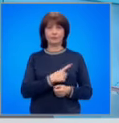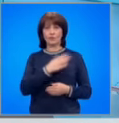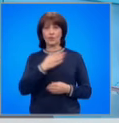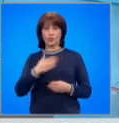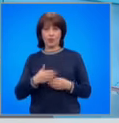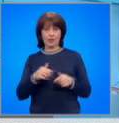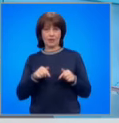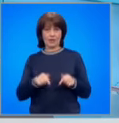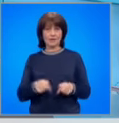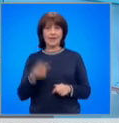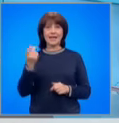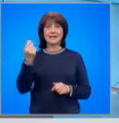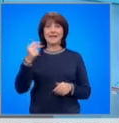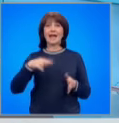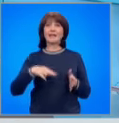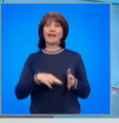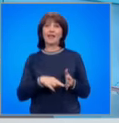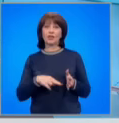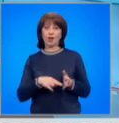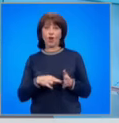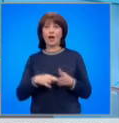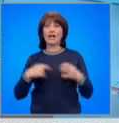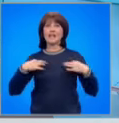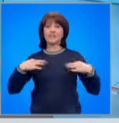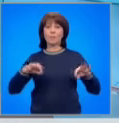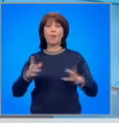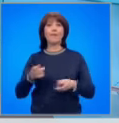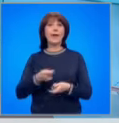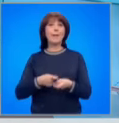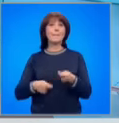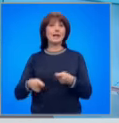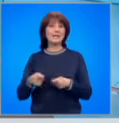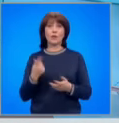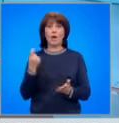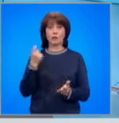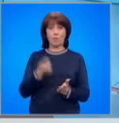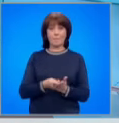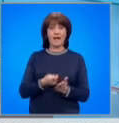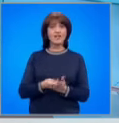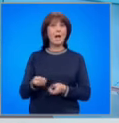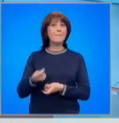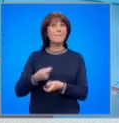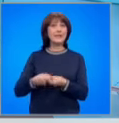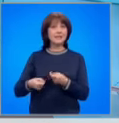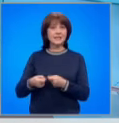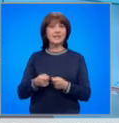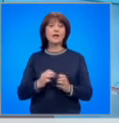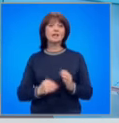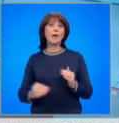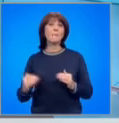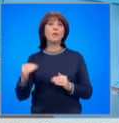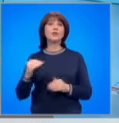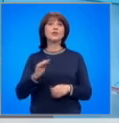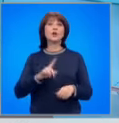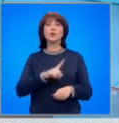до този момент цената на електроенергията на свободния пазар, тази, която плаща бизнесът в момента, се покачи с